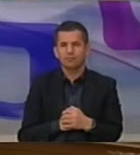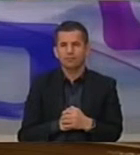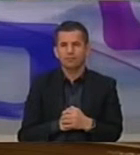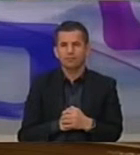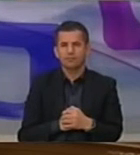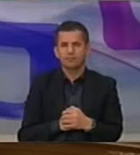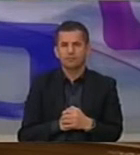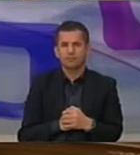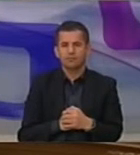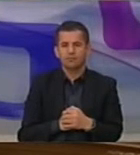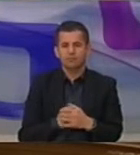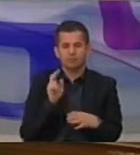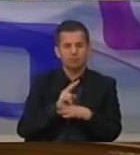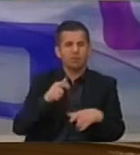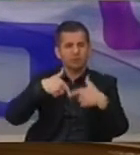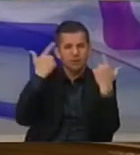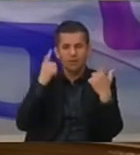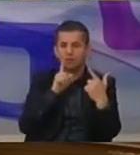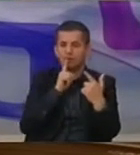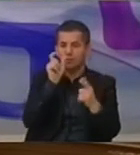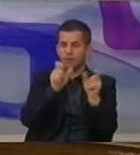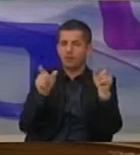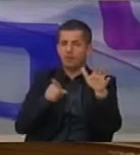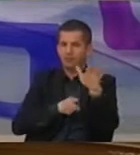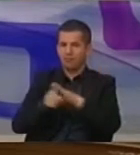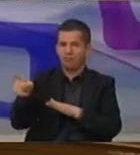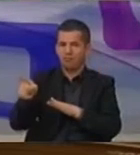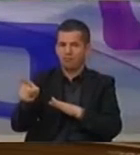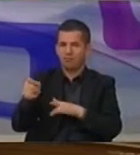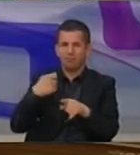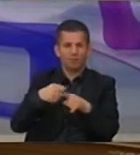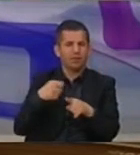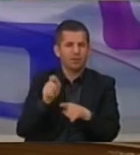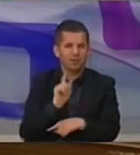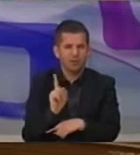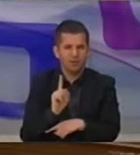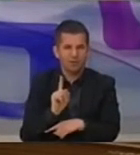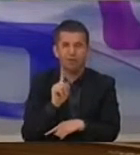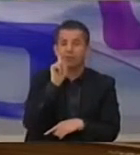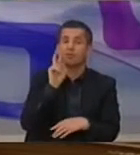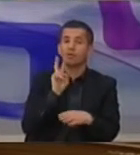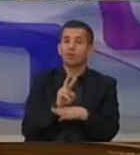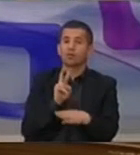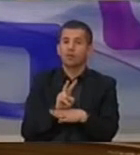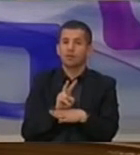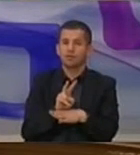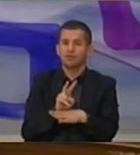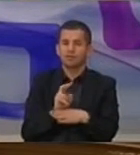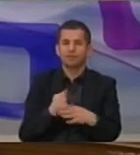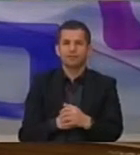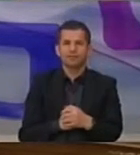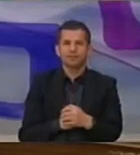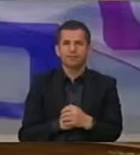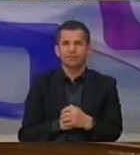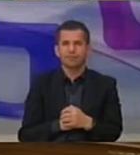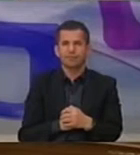ta përcjell mesazhin e qartë se migrimi ilegal nuk është zgjidhje, duke e patur parasysh që